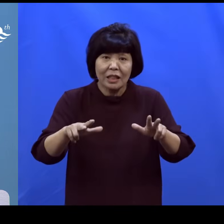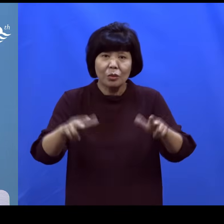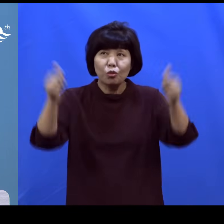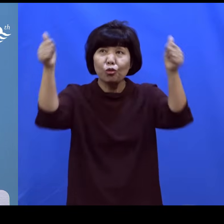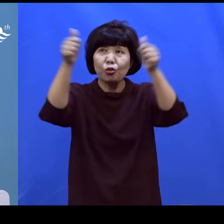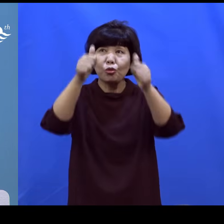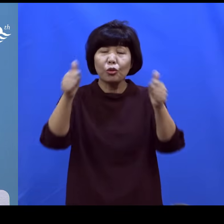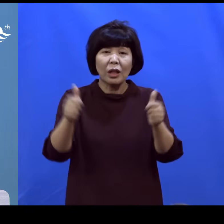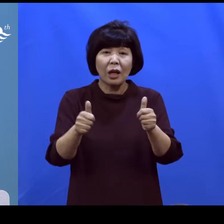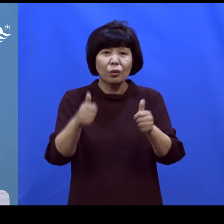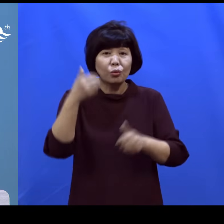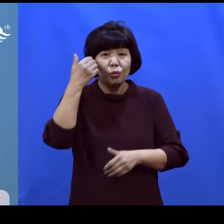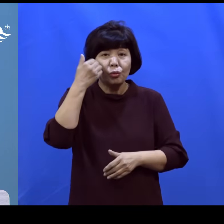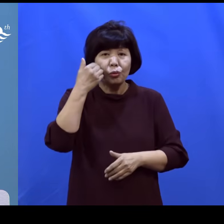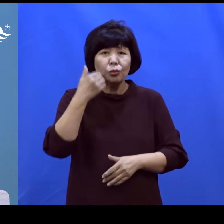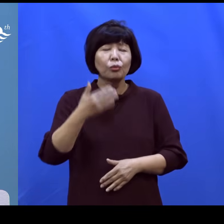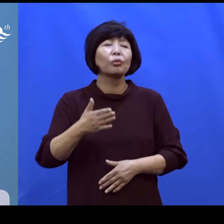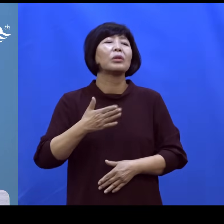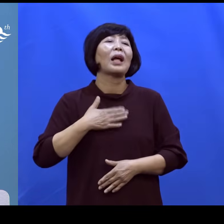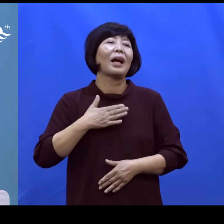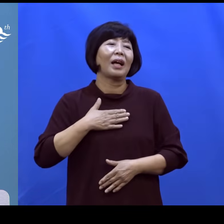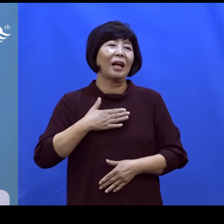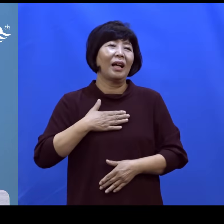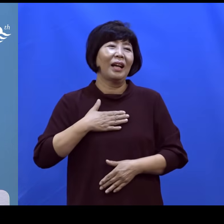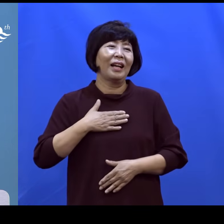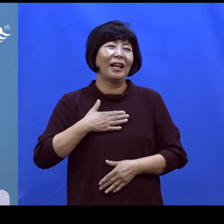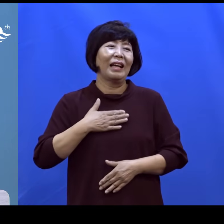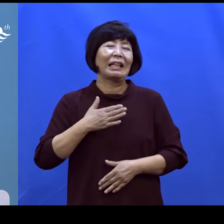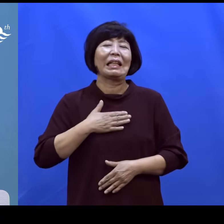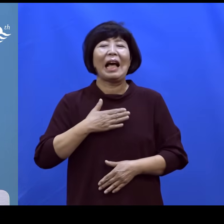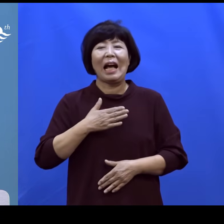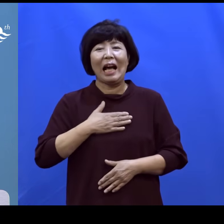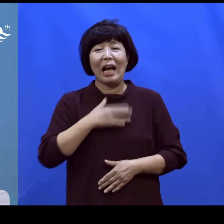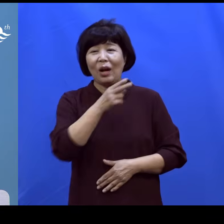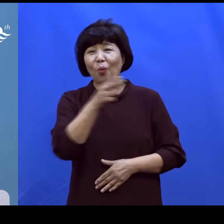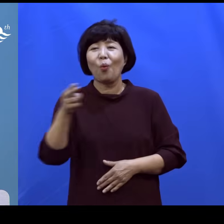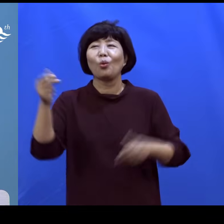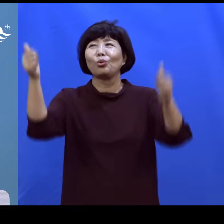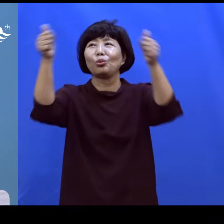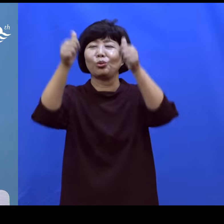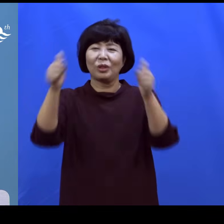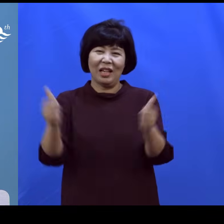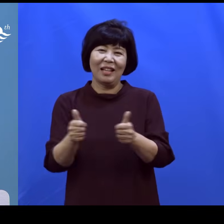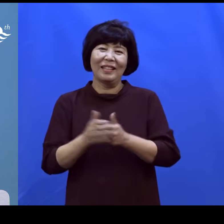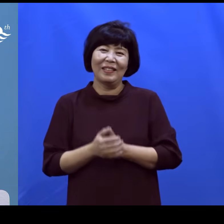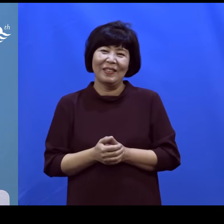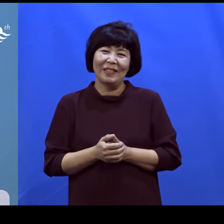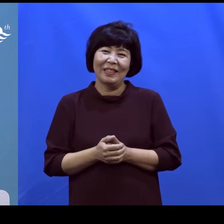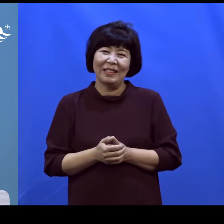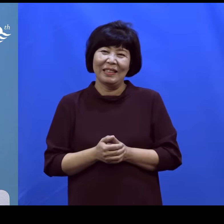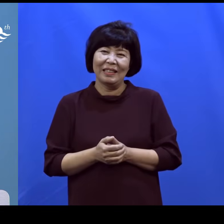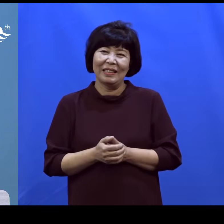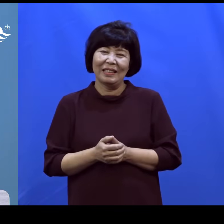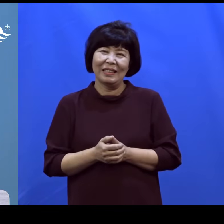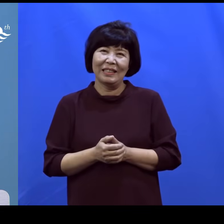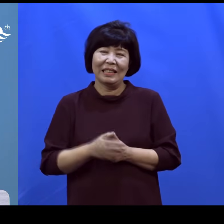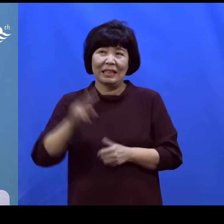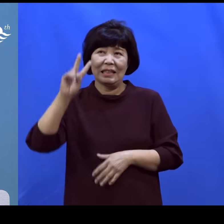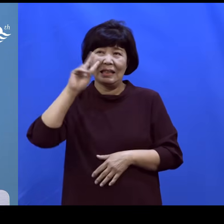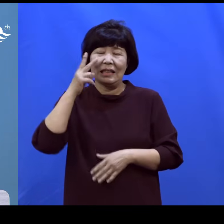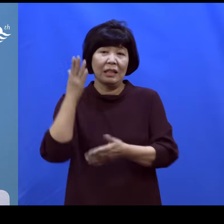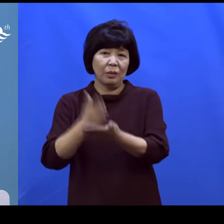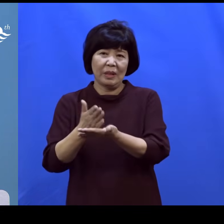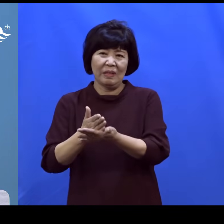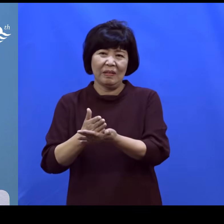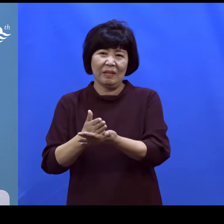우상은 사실은 나라는 자신이에요. 에고. 그게 우상이란 말이죠. 여러분, 착각하면 안 됩니다. 나를